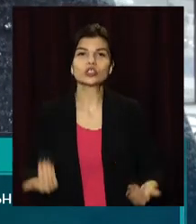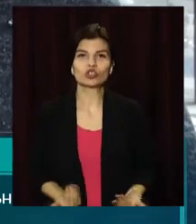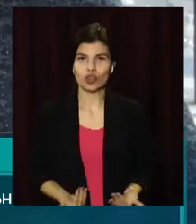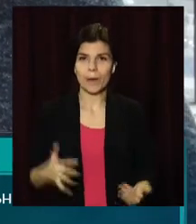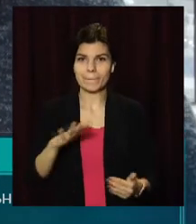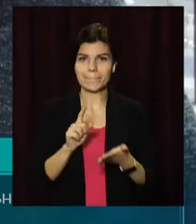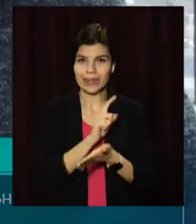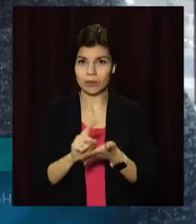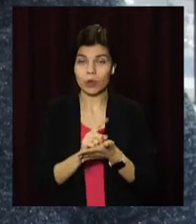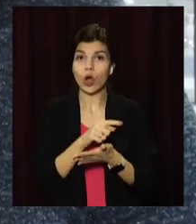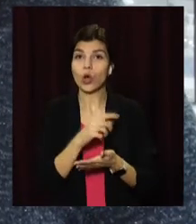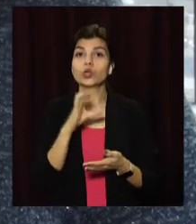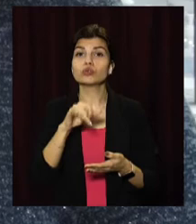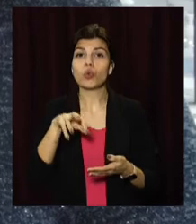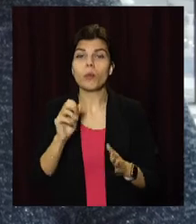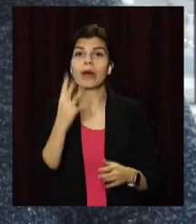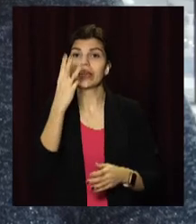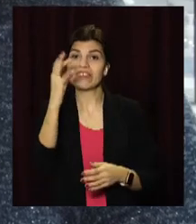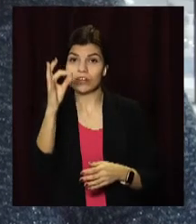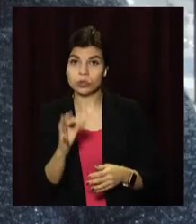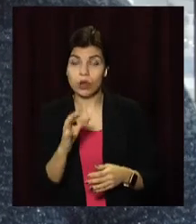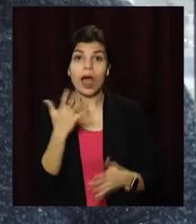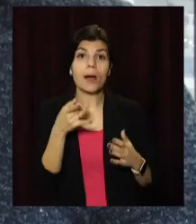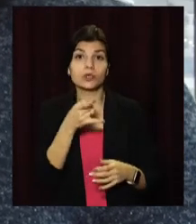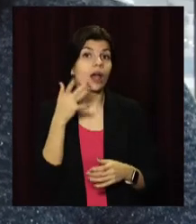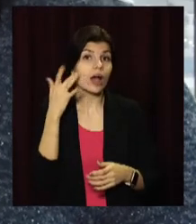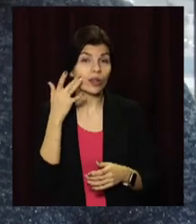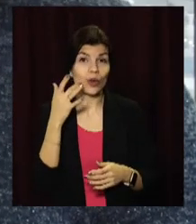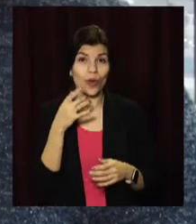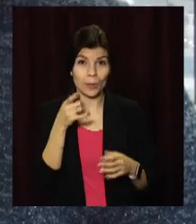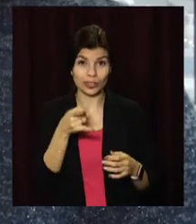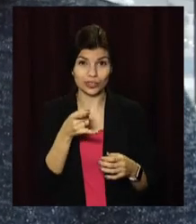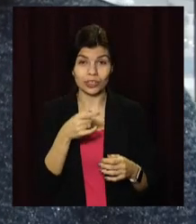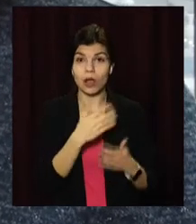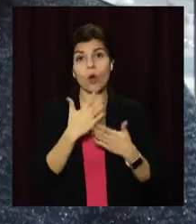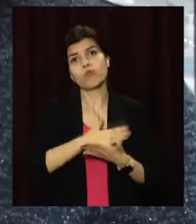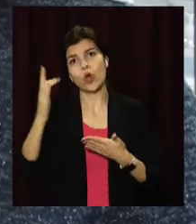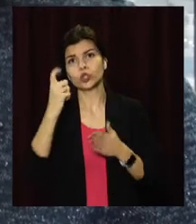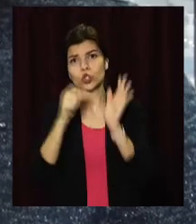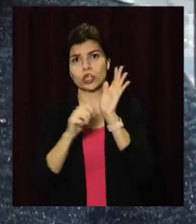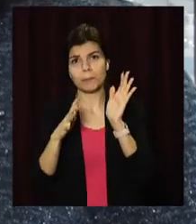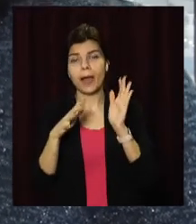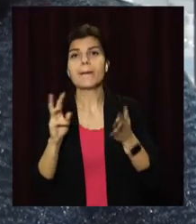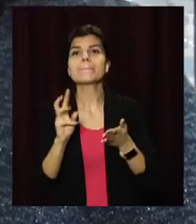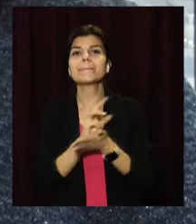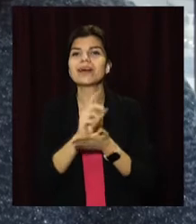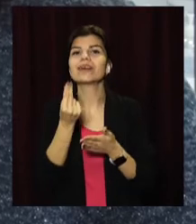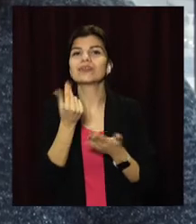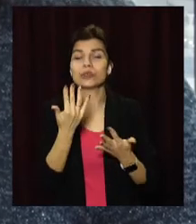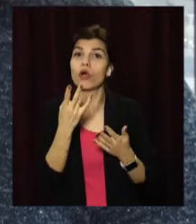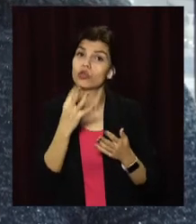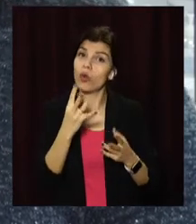3%. Якщо вартість легкового автомобіля перевищує 165, але не перевищує 290